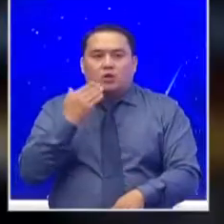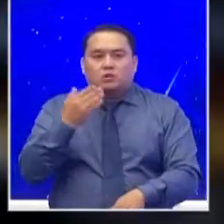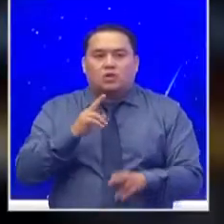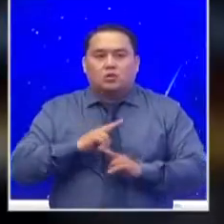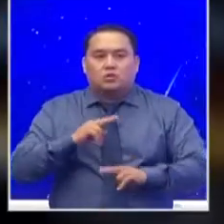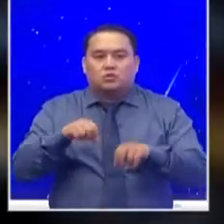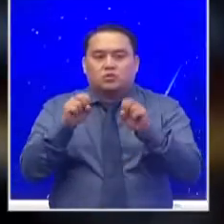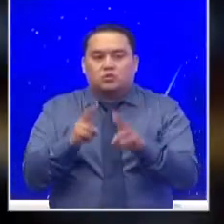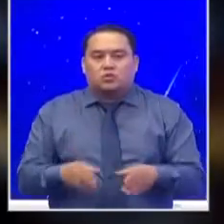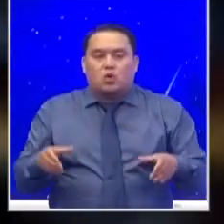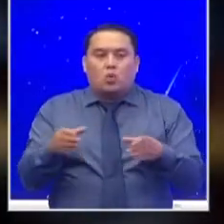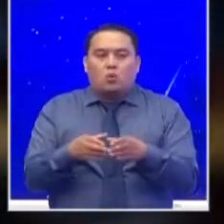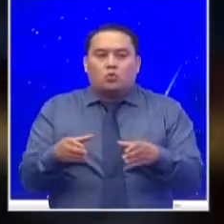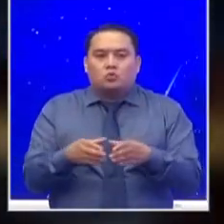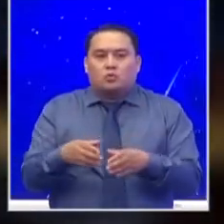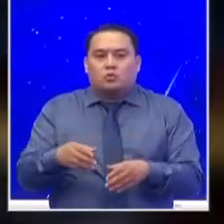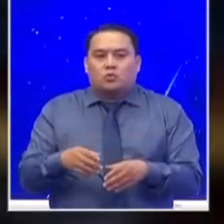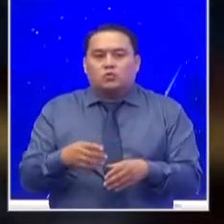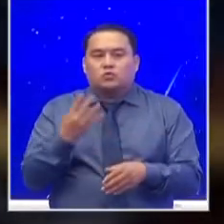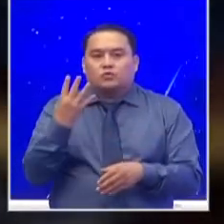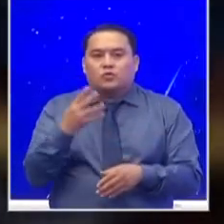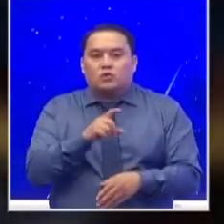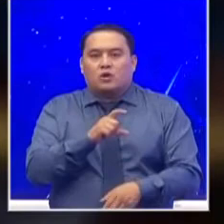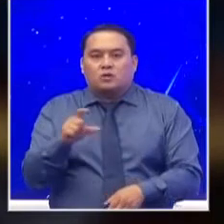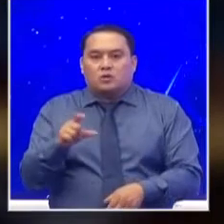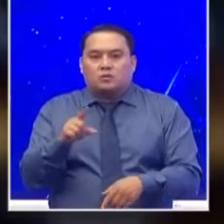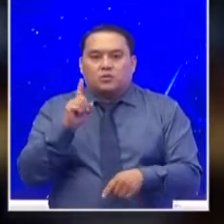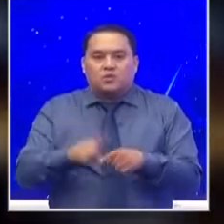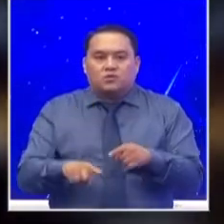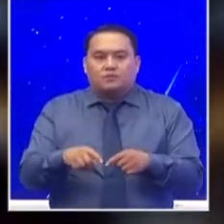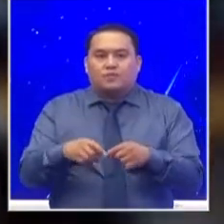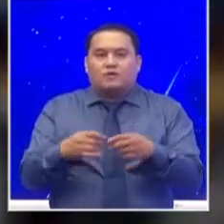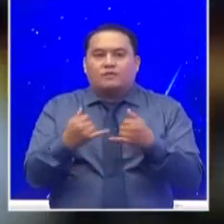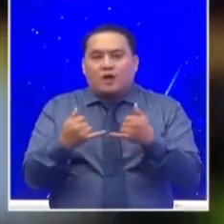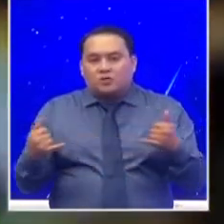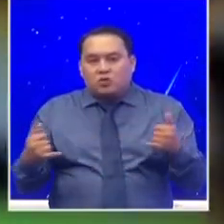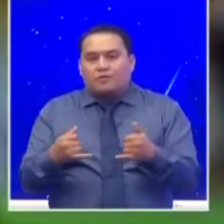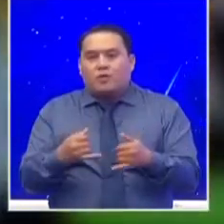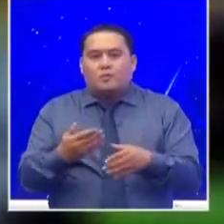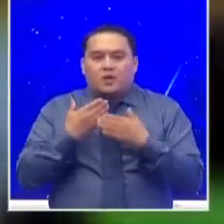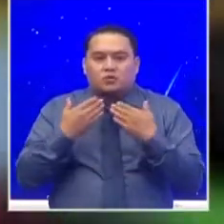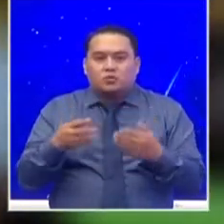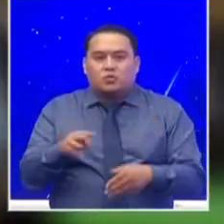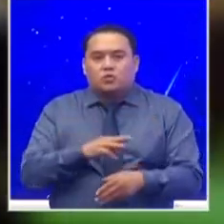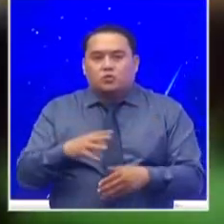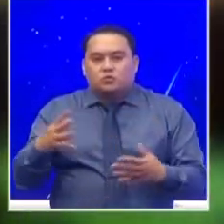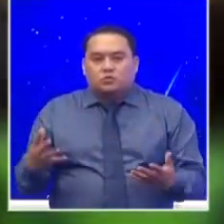Сотрудник специализированного отряда спустился с 4-го этажа по спасательной веревке и буквально в последнюю минуту схватил женщину.